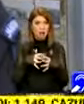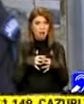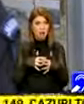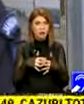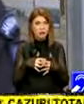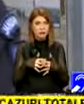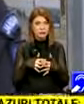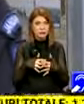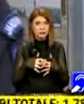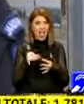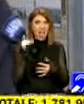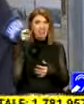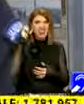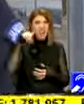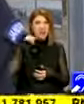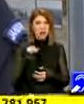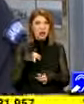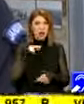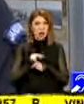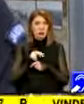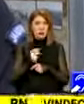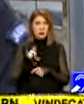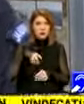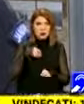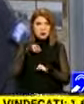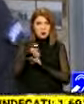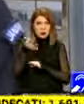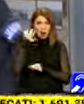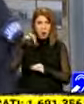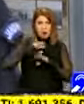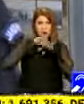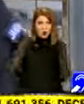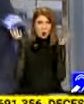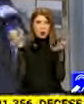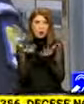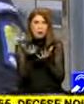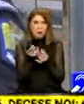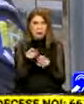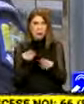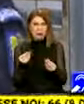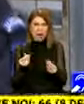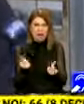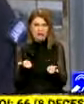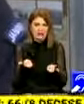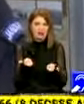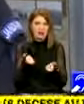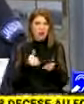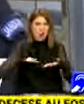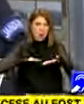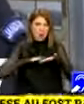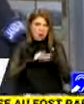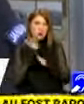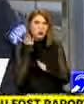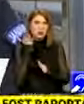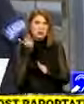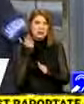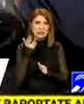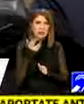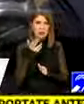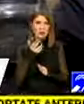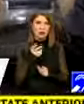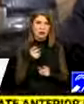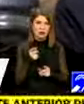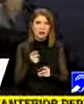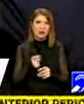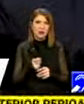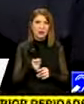am simțit că sunt în altă lume. Peste tot praf, munții nu mai erau așa cum îi